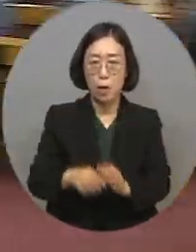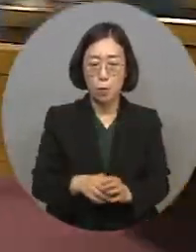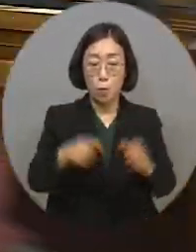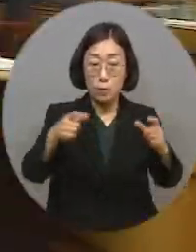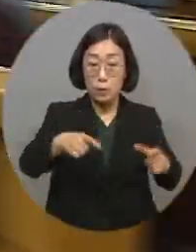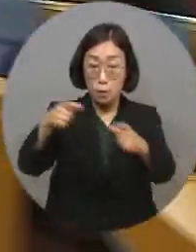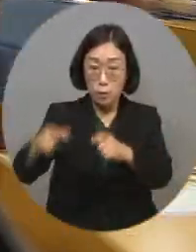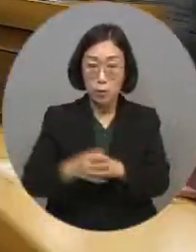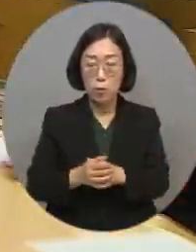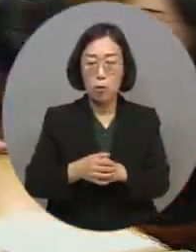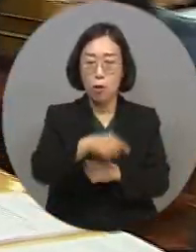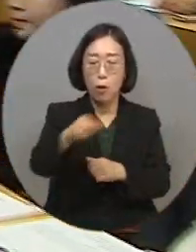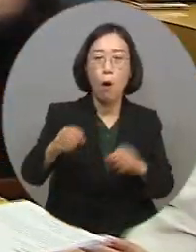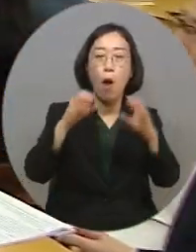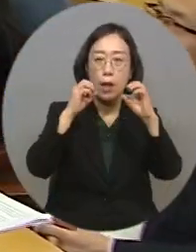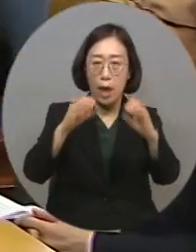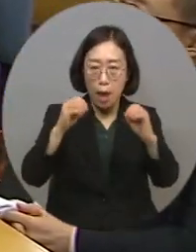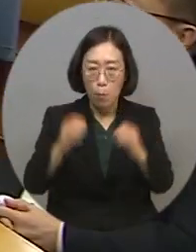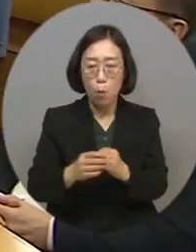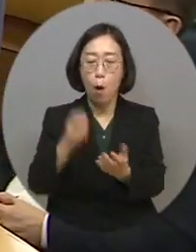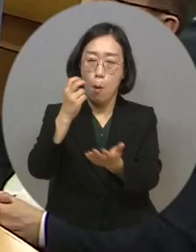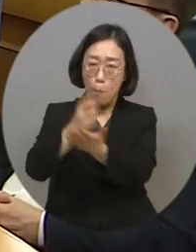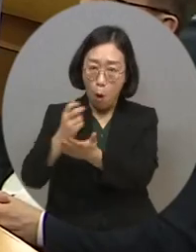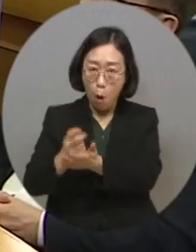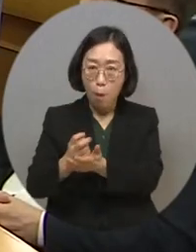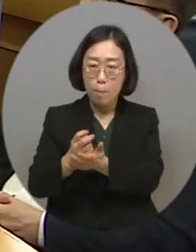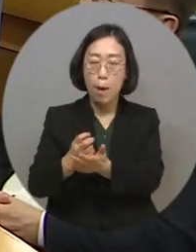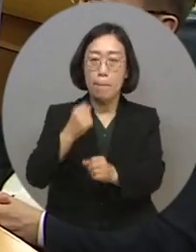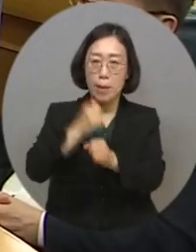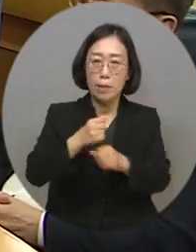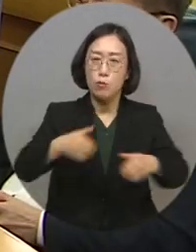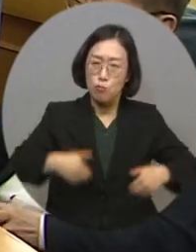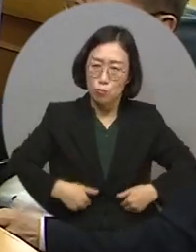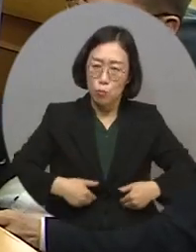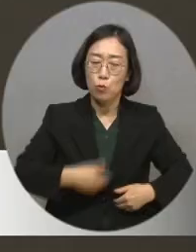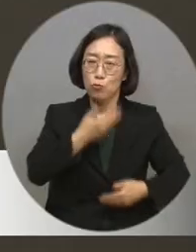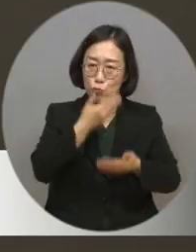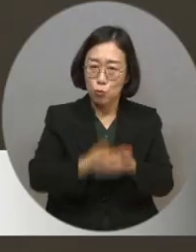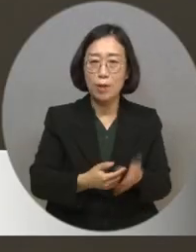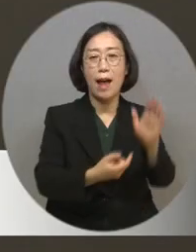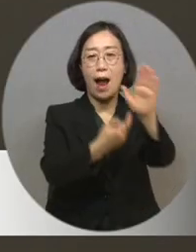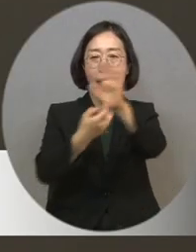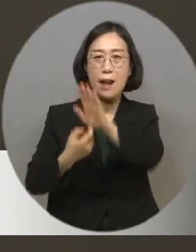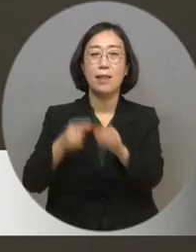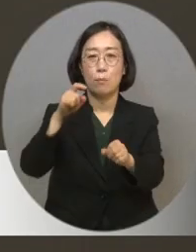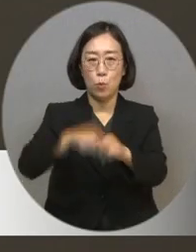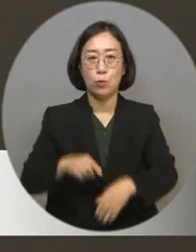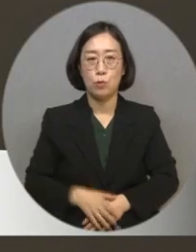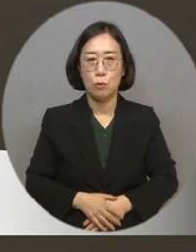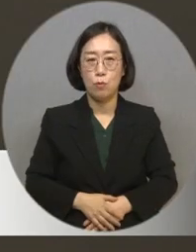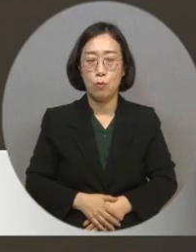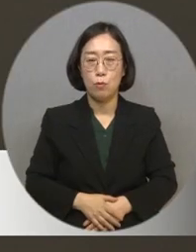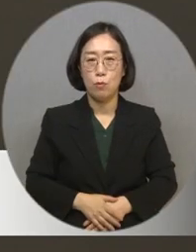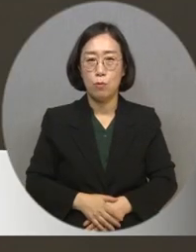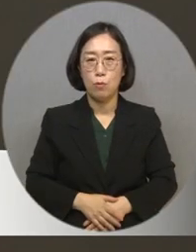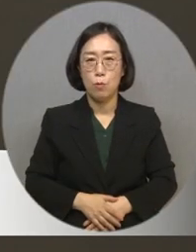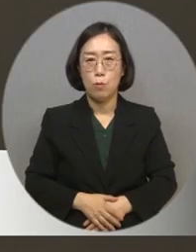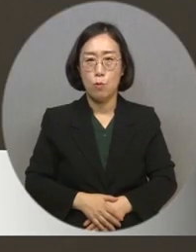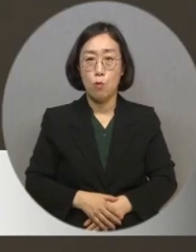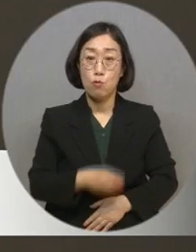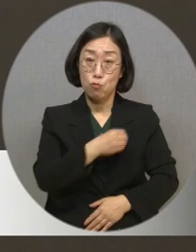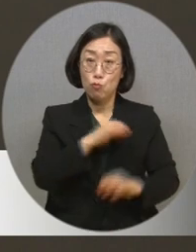무궁화 계몽운동과 입법 서명운동을 홍보하기 위한 행사입니다. 뜻있는 국회의원분들이